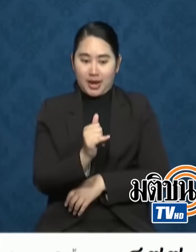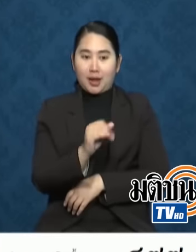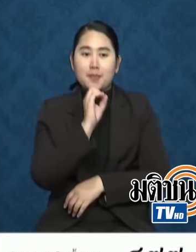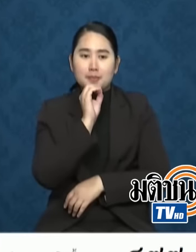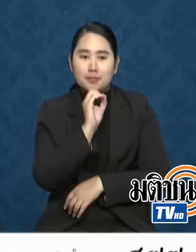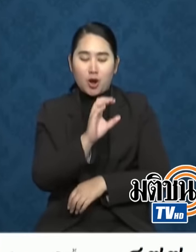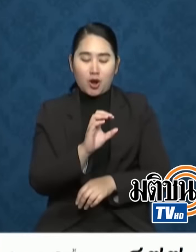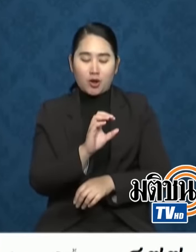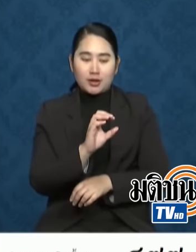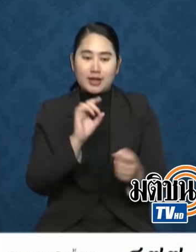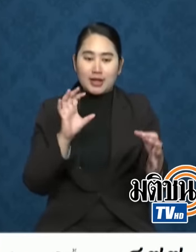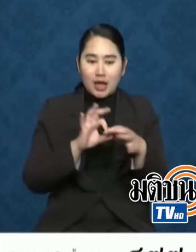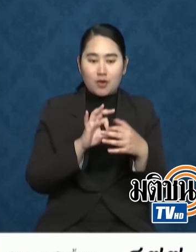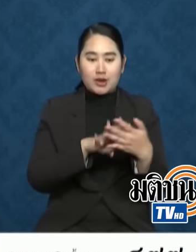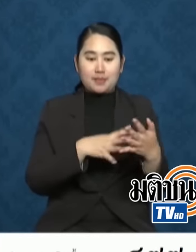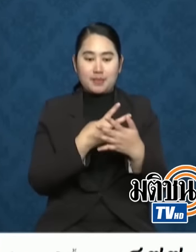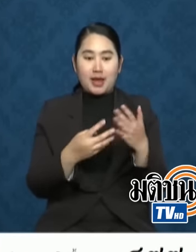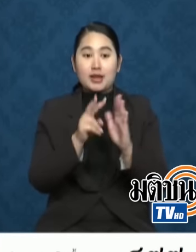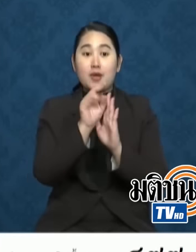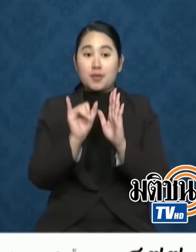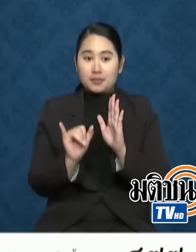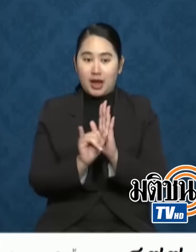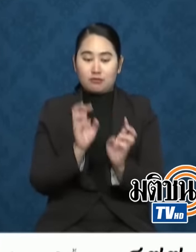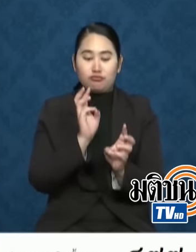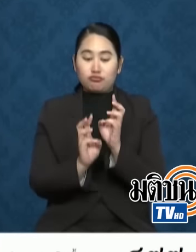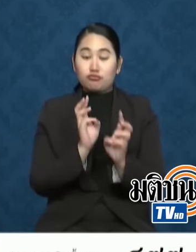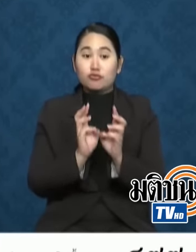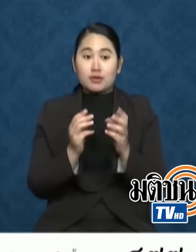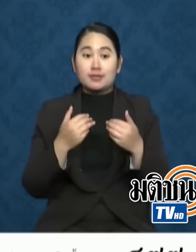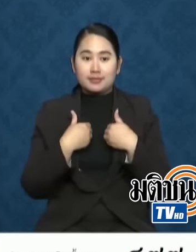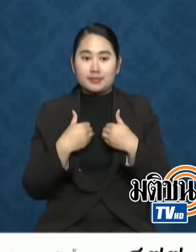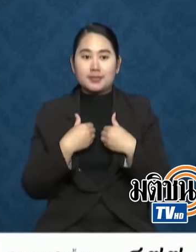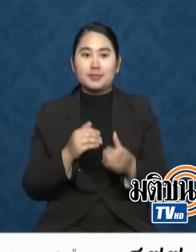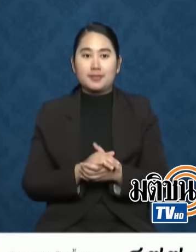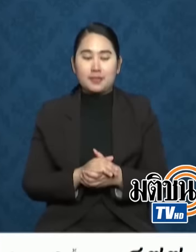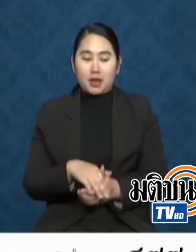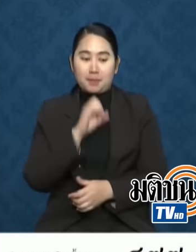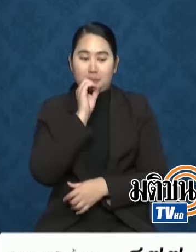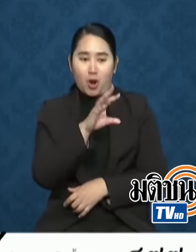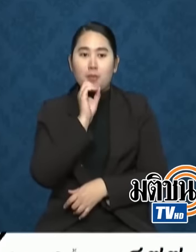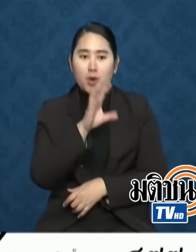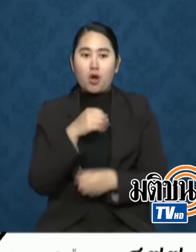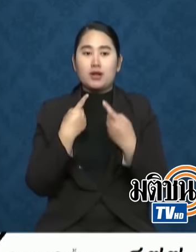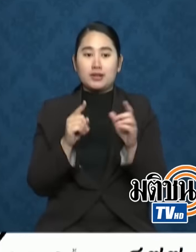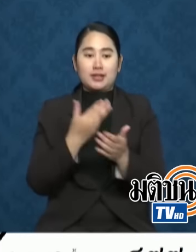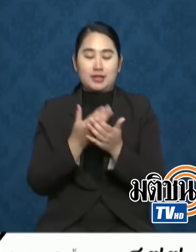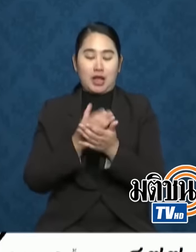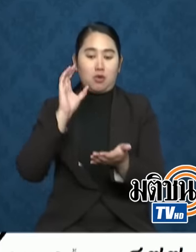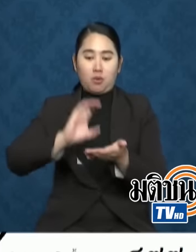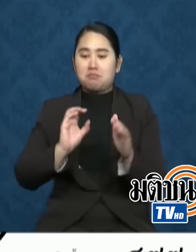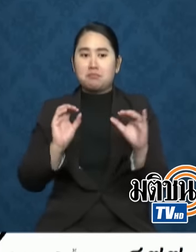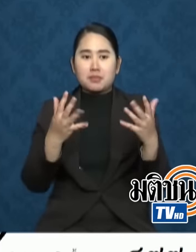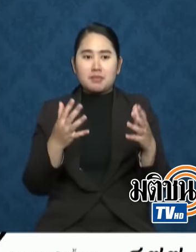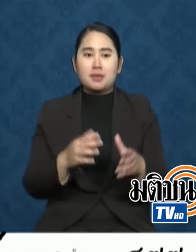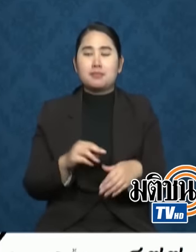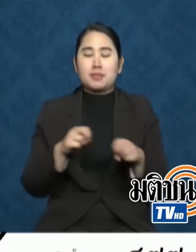ายให้กับกรมต่างๆในกระทรวงเกษตรในเรื่องของ PM 2.5 คำสั่งไปอย่างเดียวแต่งบประมาณไม่มีแบบนี้วิกฤต